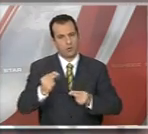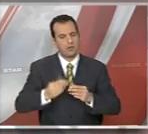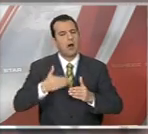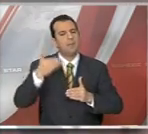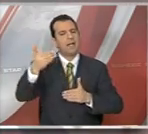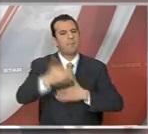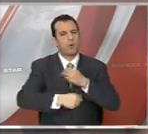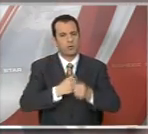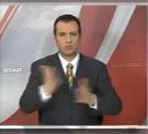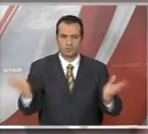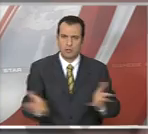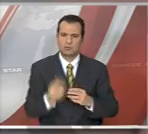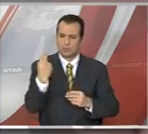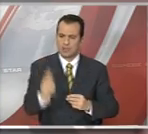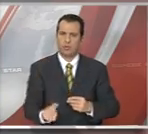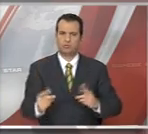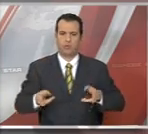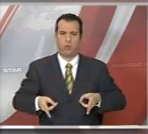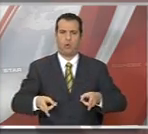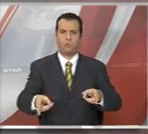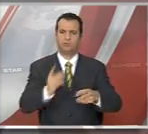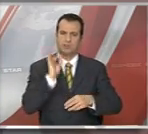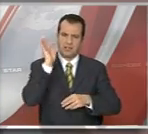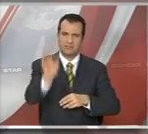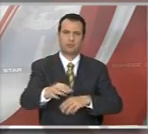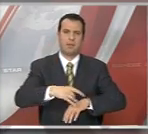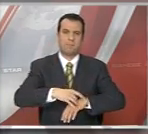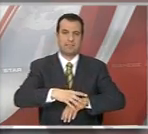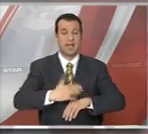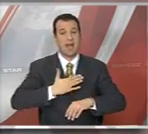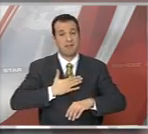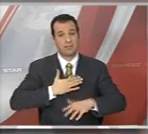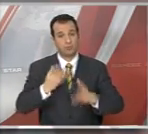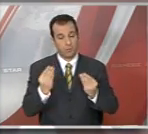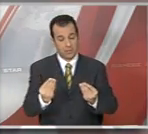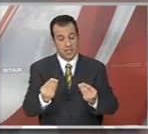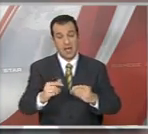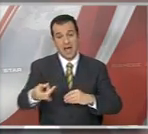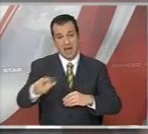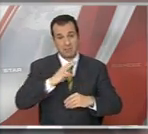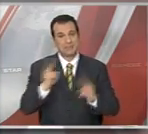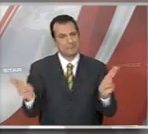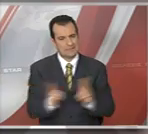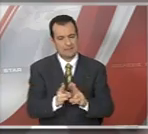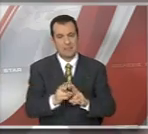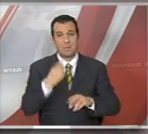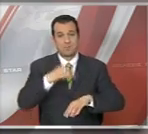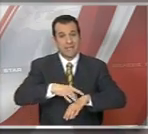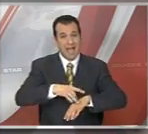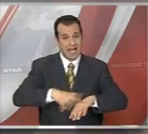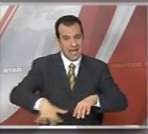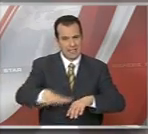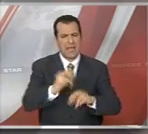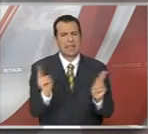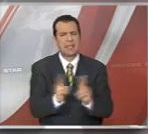πολλά χρόνια να υπάρχει ένας καλός δρόμος για να πηγαίνουμε στην όμορφη πάτρα κύριε τσιγκρή κυρία κά να σας πω η α δύο λόγια κύριε τσιρ σας παρακαλώ